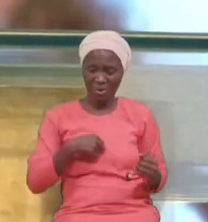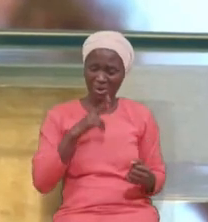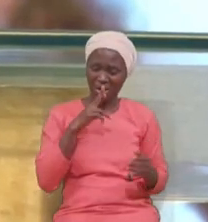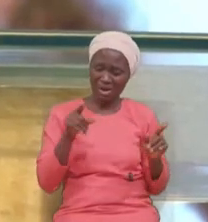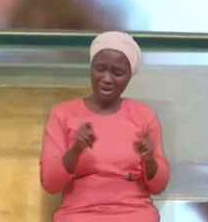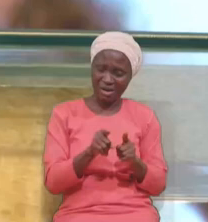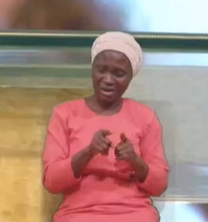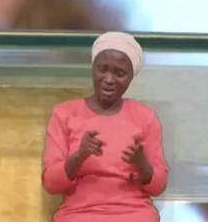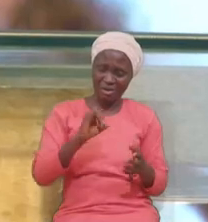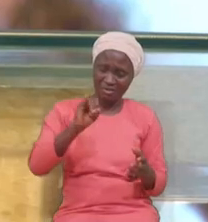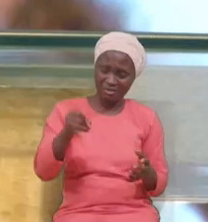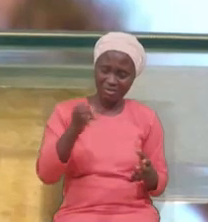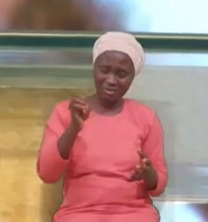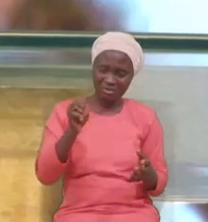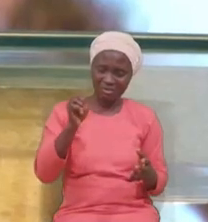debout.